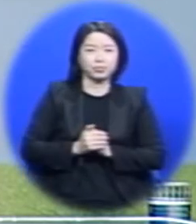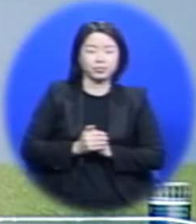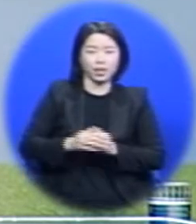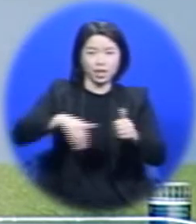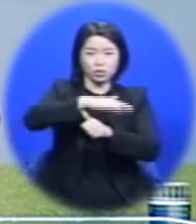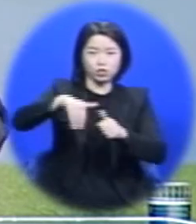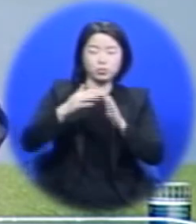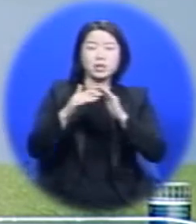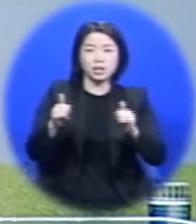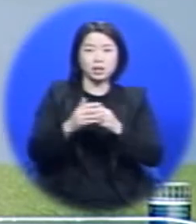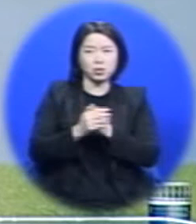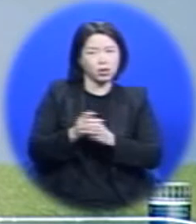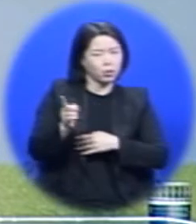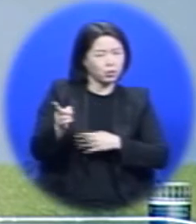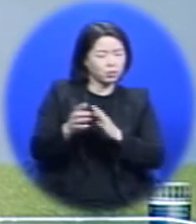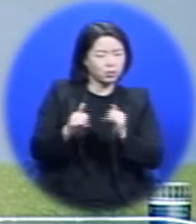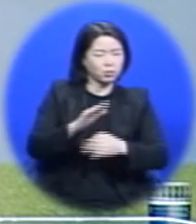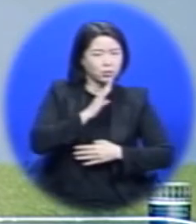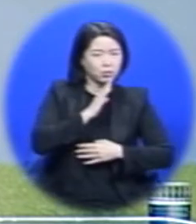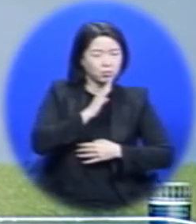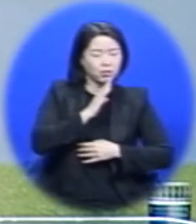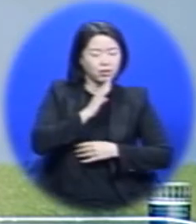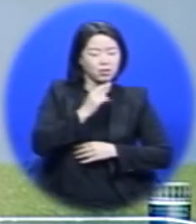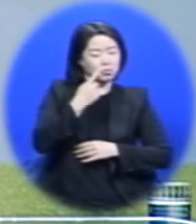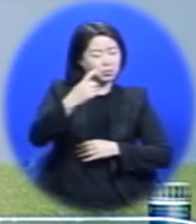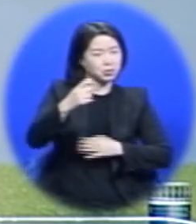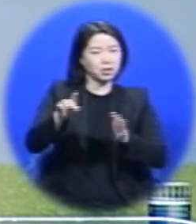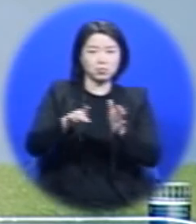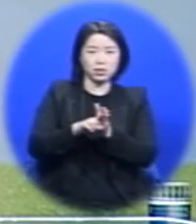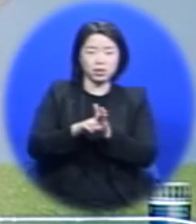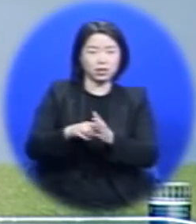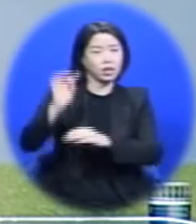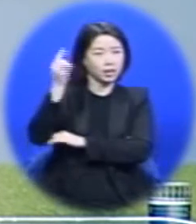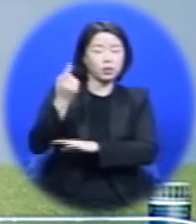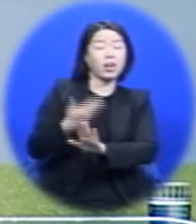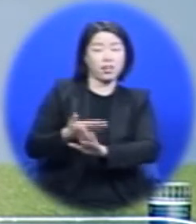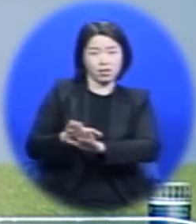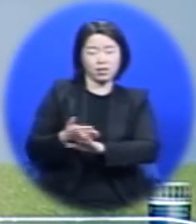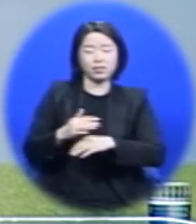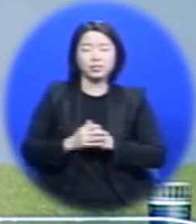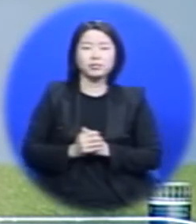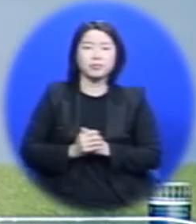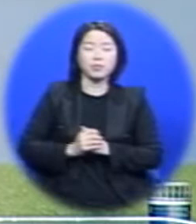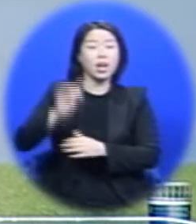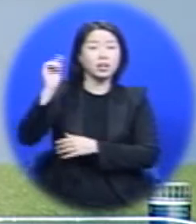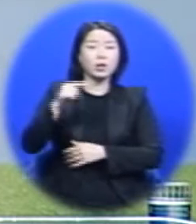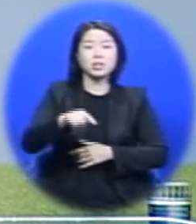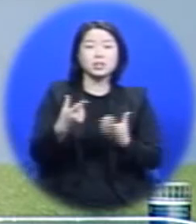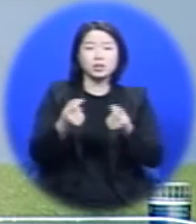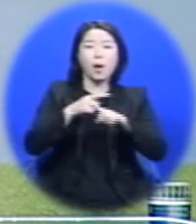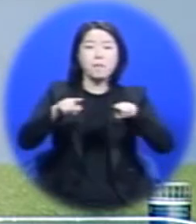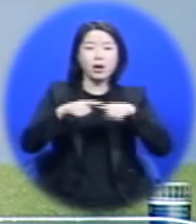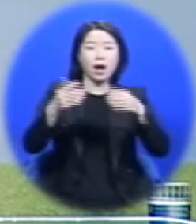주변 사람들이 아, 저 사람 참 예수님을 우아하게 믿으시네 이러면 다윗과 다릅니다. 다윗은 그런 평가를